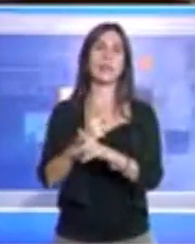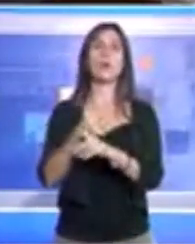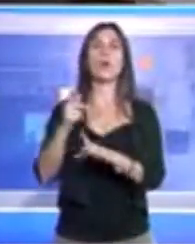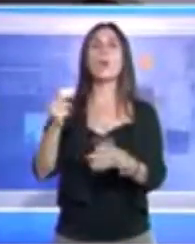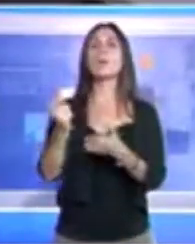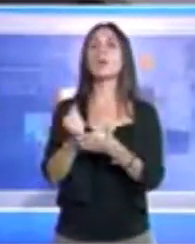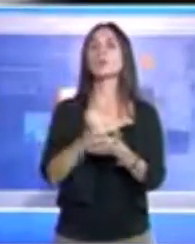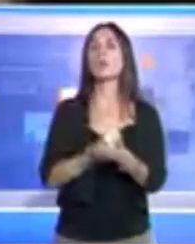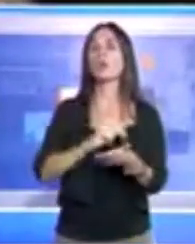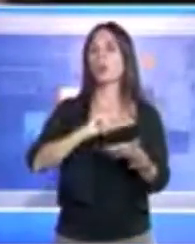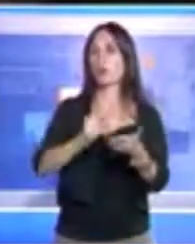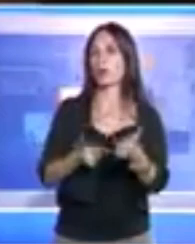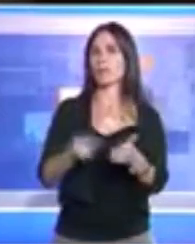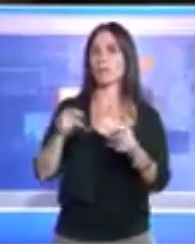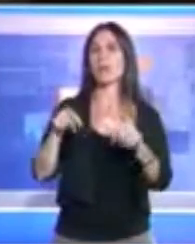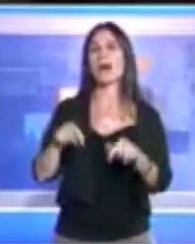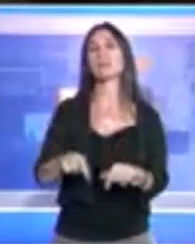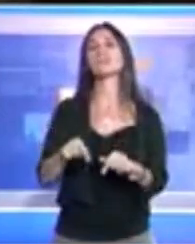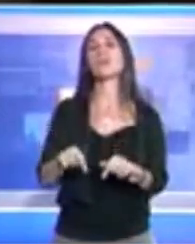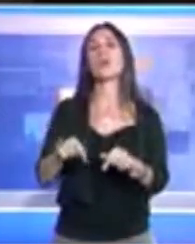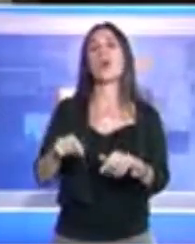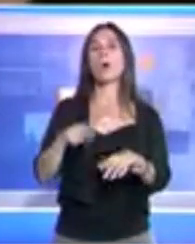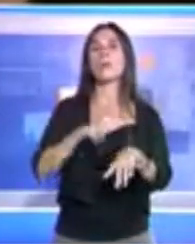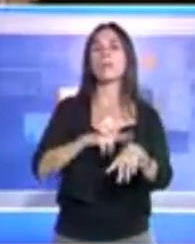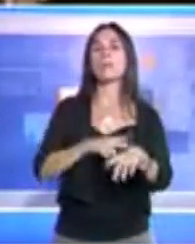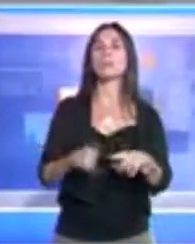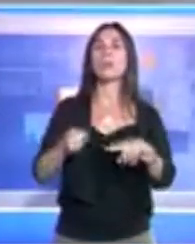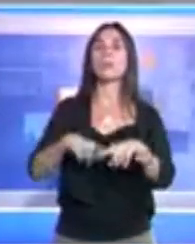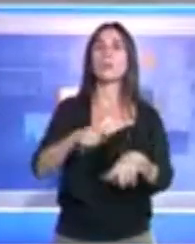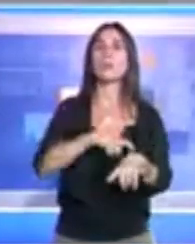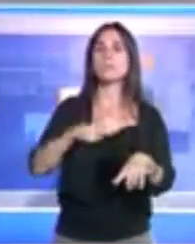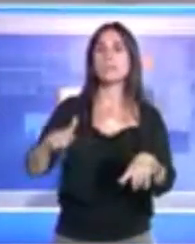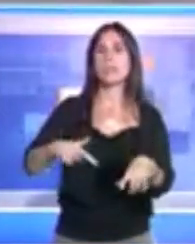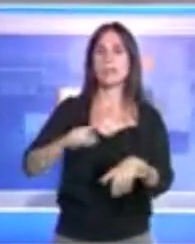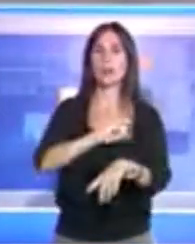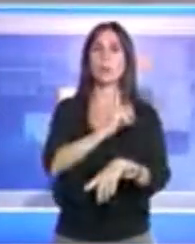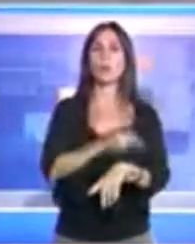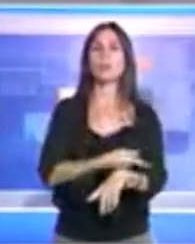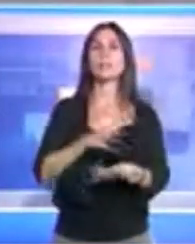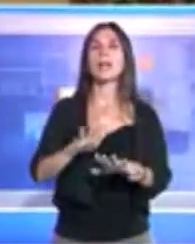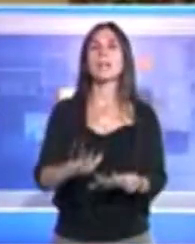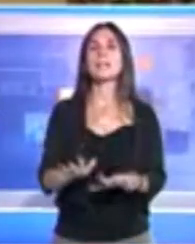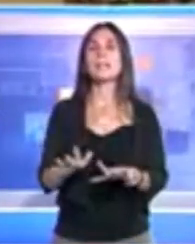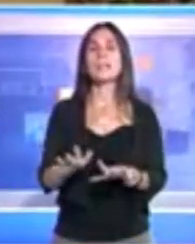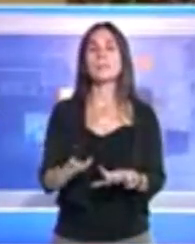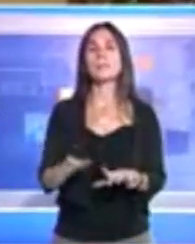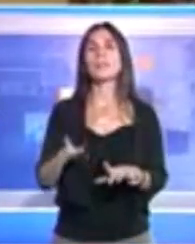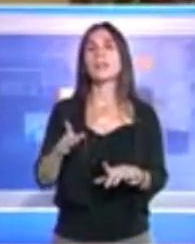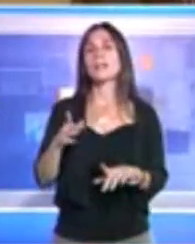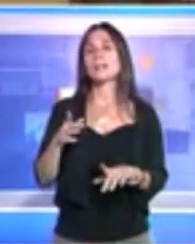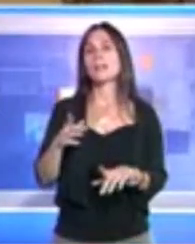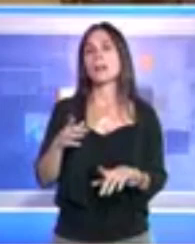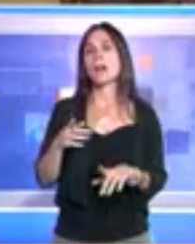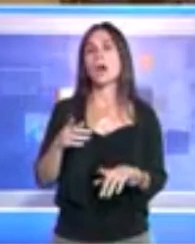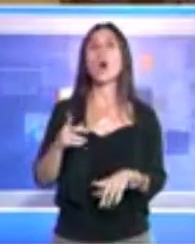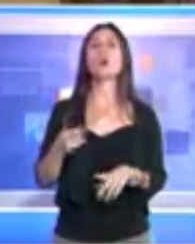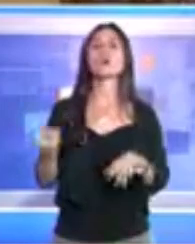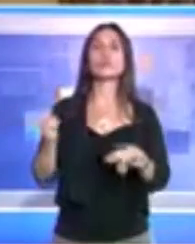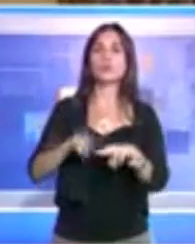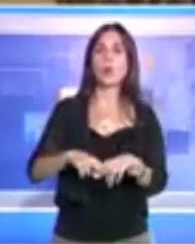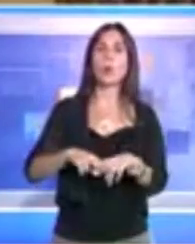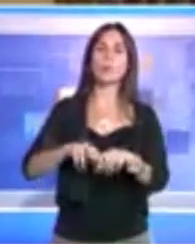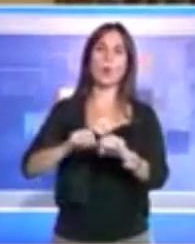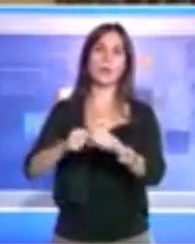protocollo d'Intesa sottoscritto A questo scopo da prefetto e sindaco di Potenza parano a caso in questo caso di un doppio danno